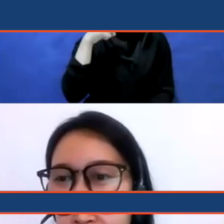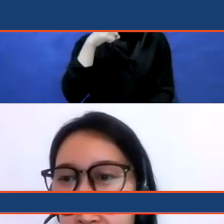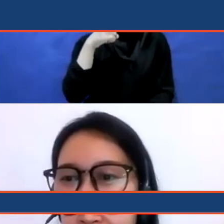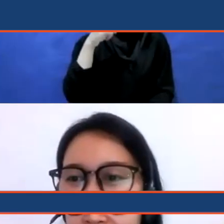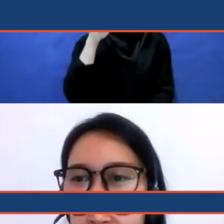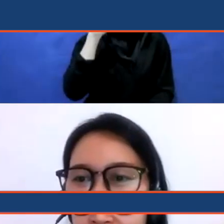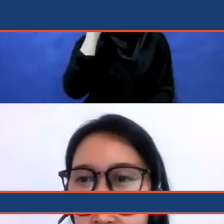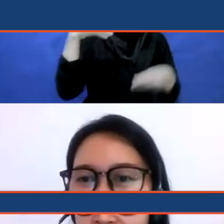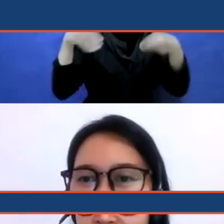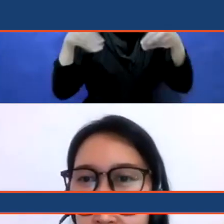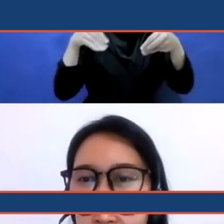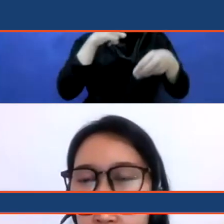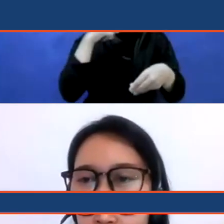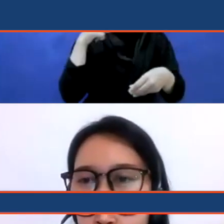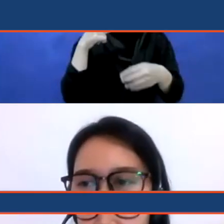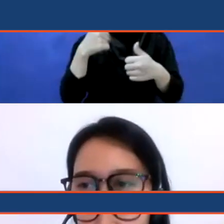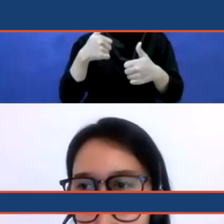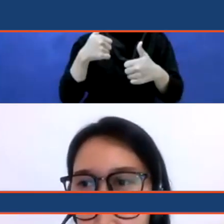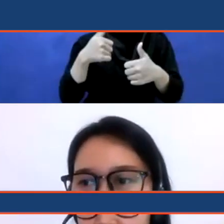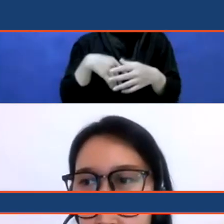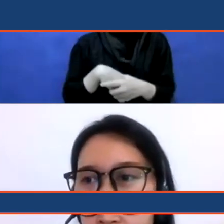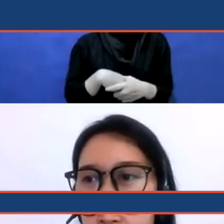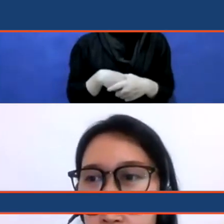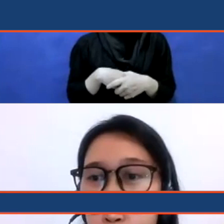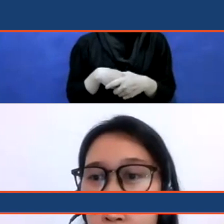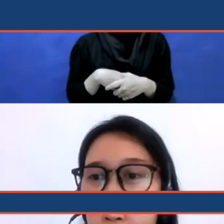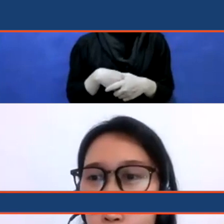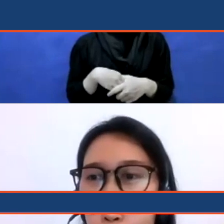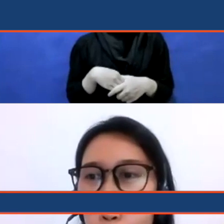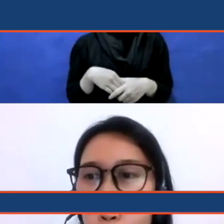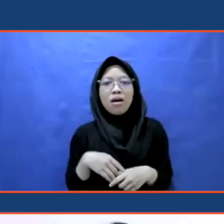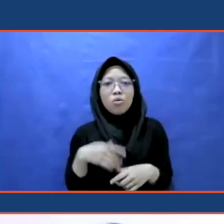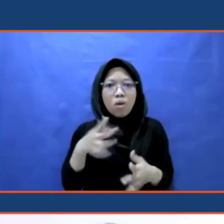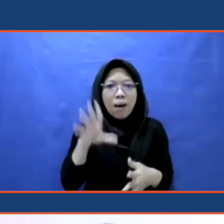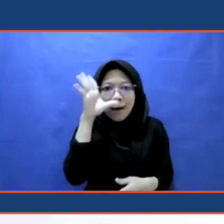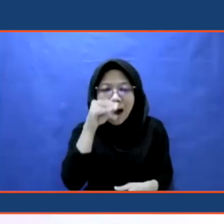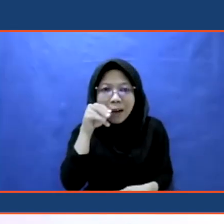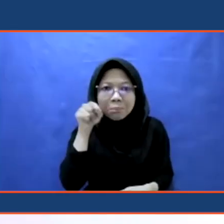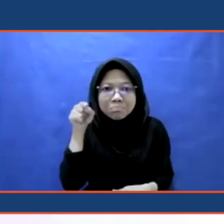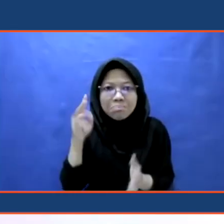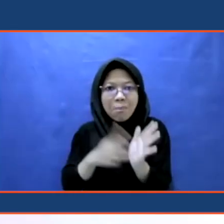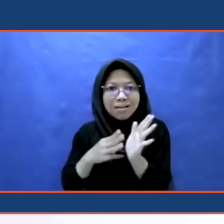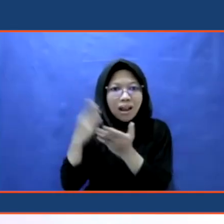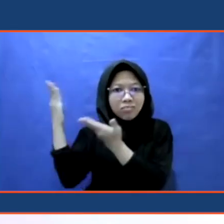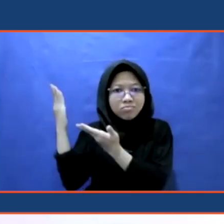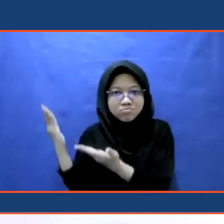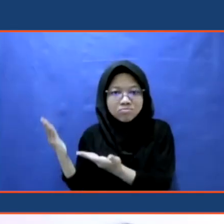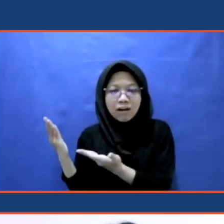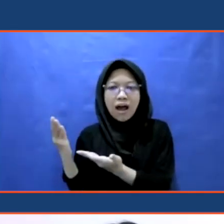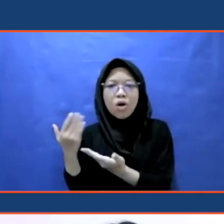alami jadi dari sini kita ah terinspirasi untuk membuat suatu media dan materi yang